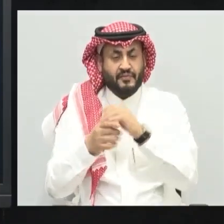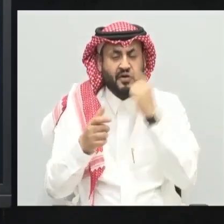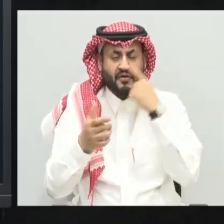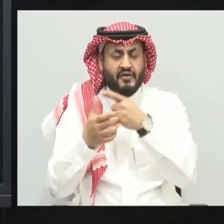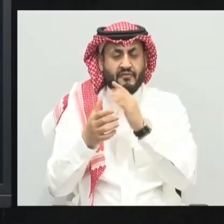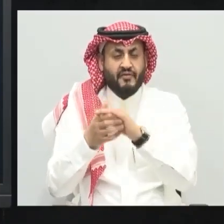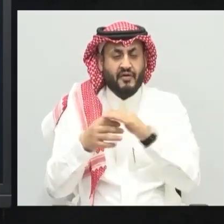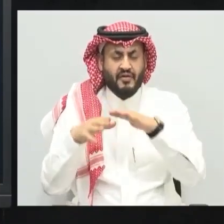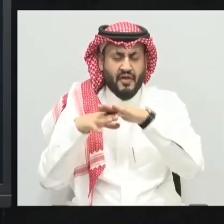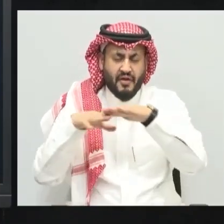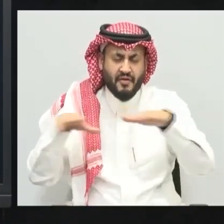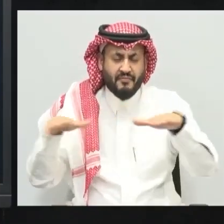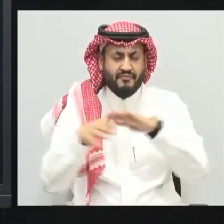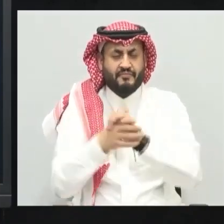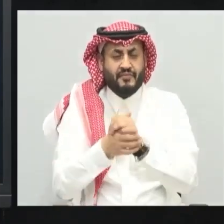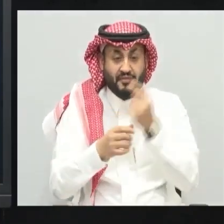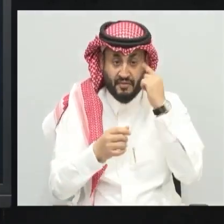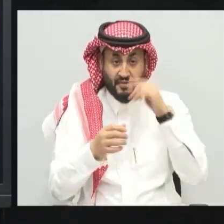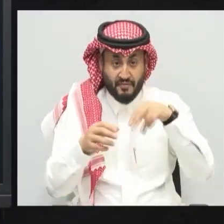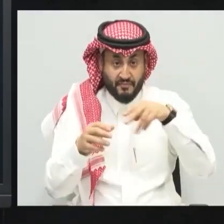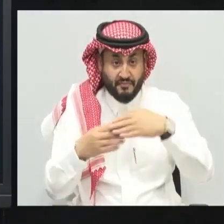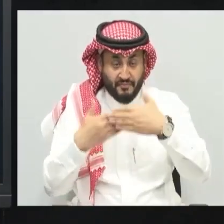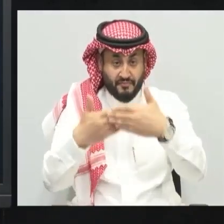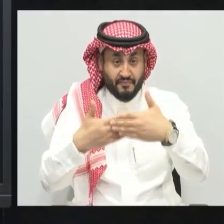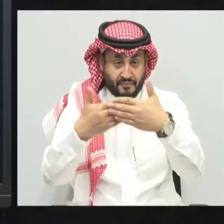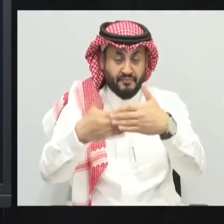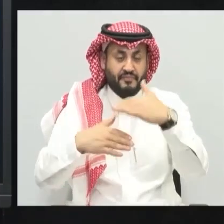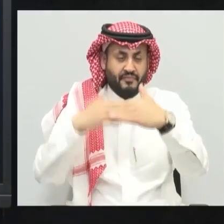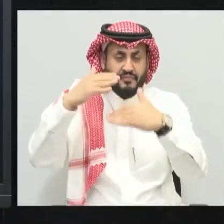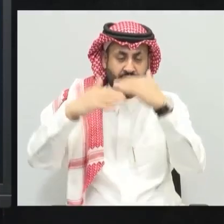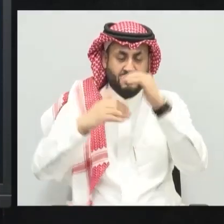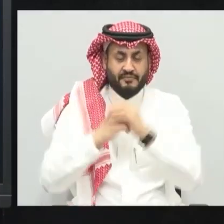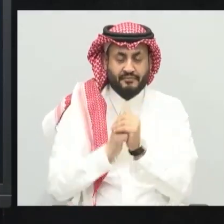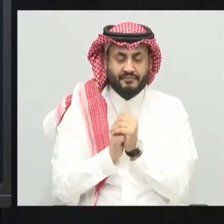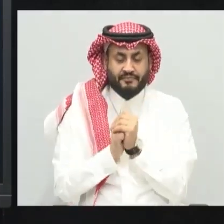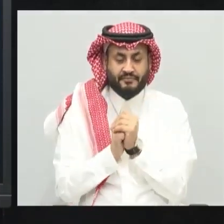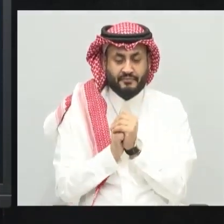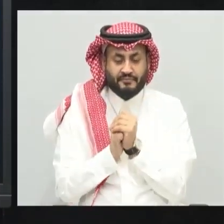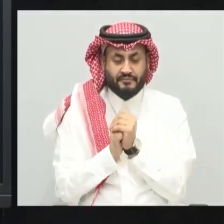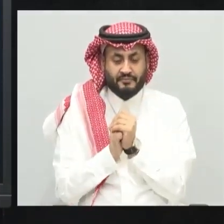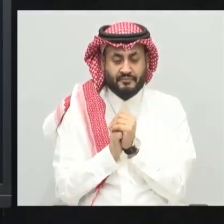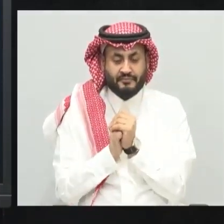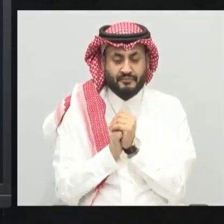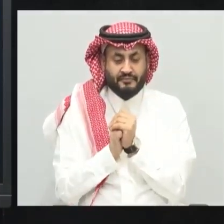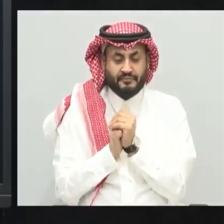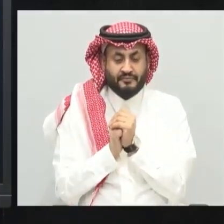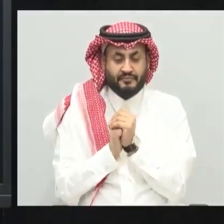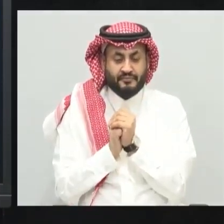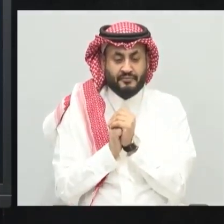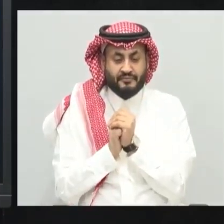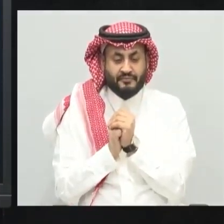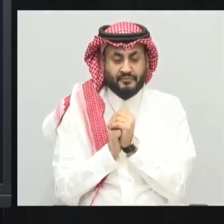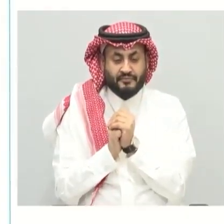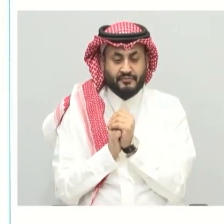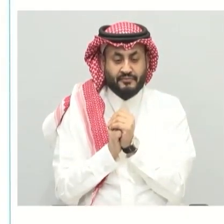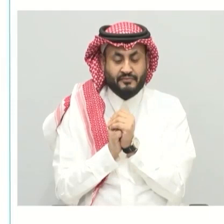اهداف واقعيه و ذلك تسعى لتحقيق هذه الاهداف في مشروعك الذي تريد ان تبدا وتنطلق من